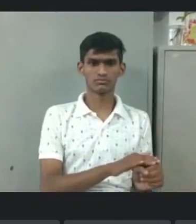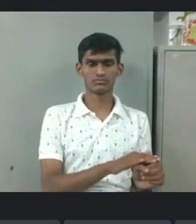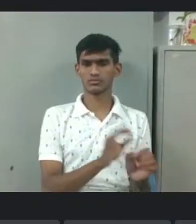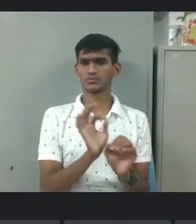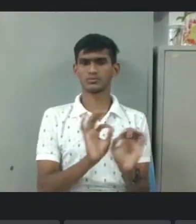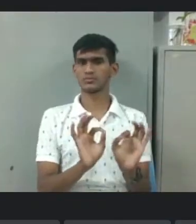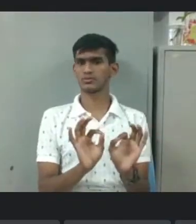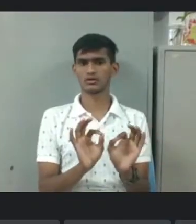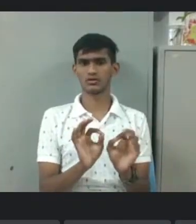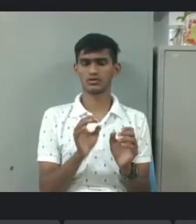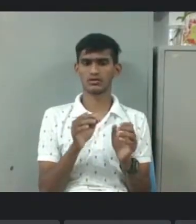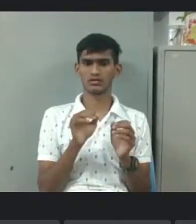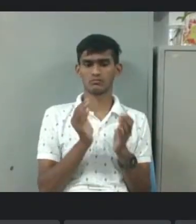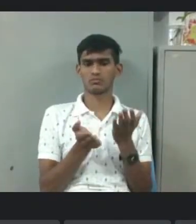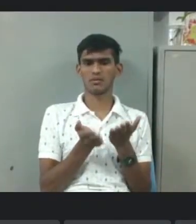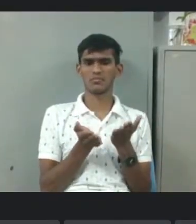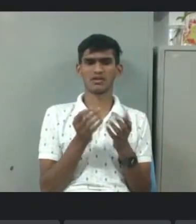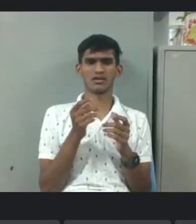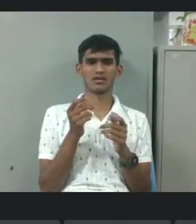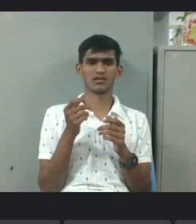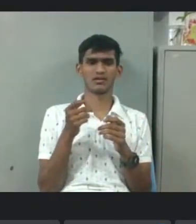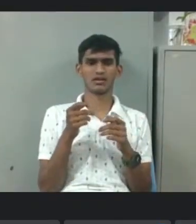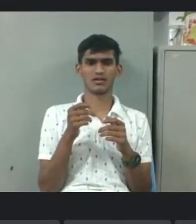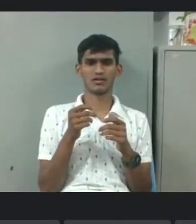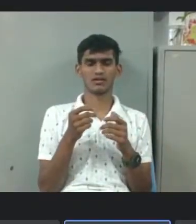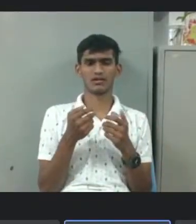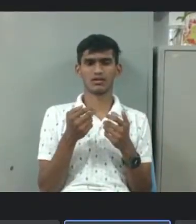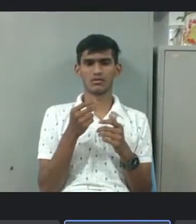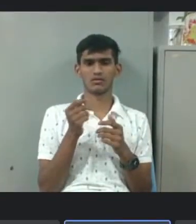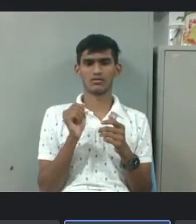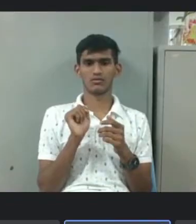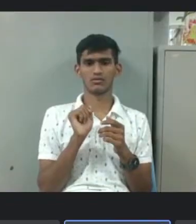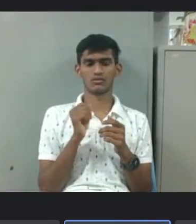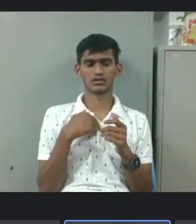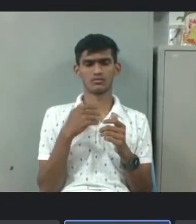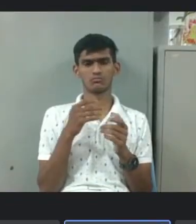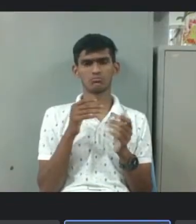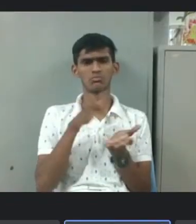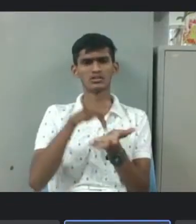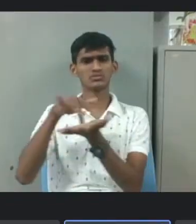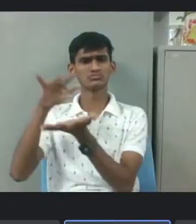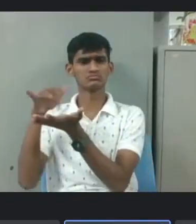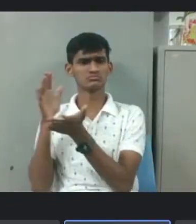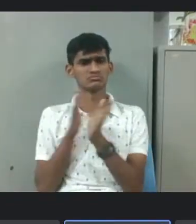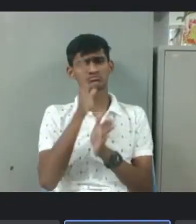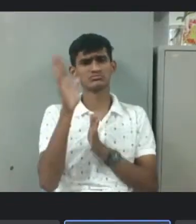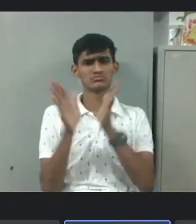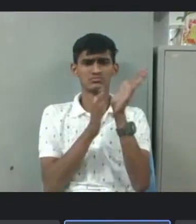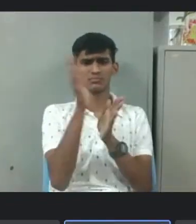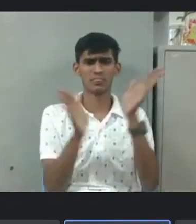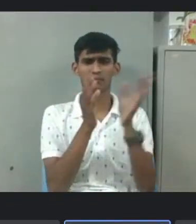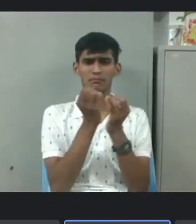അവരുടെ ഒരു ഇൻഡിവിജ്വൽ തീരുമാനമാവും. അവിടുത്തെ അല്ലെ, നമ്മൾ ഒരുപാട് സ്ഥലങ്ങളിൽ പോയി. അതുപോലെ എന്താ